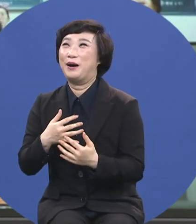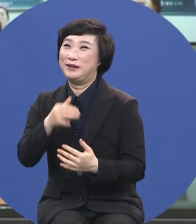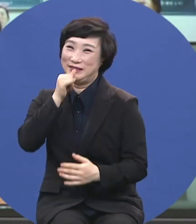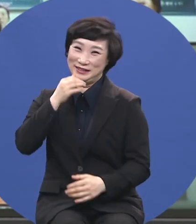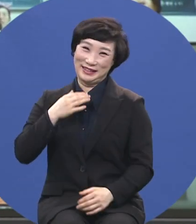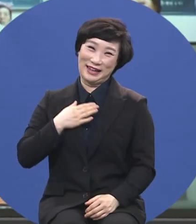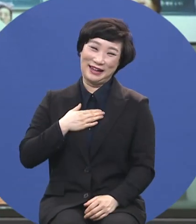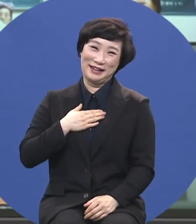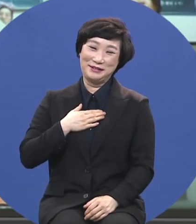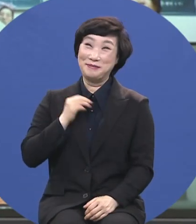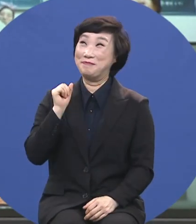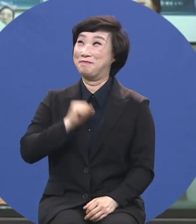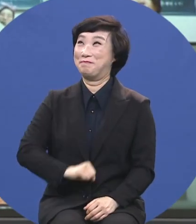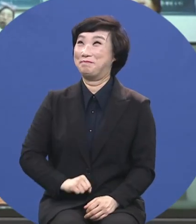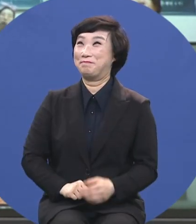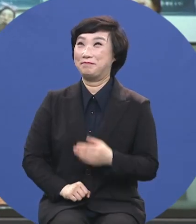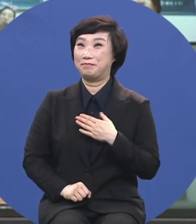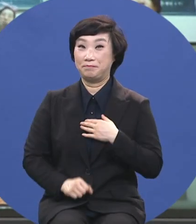무엇이냐?